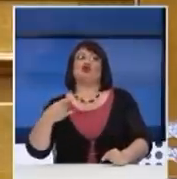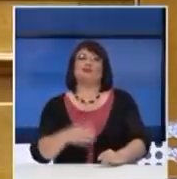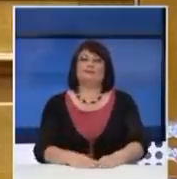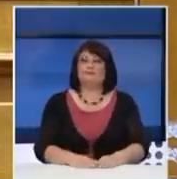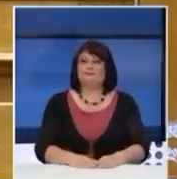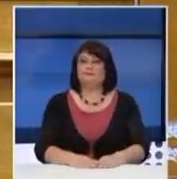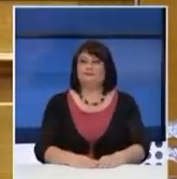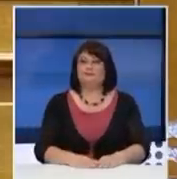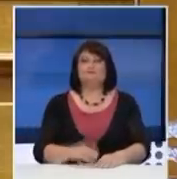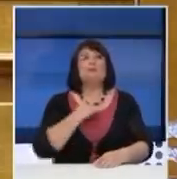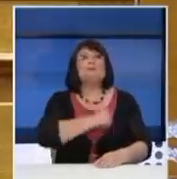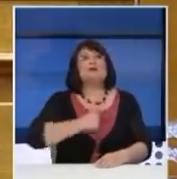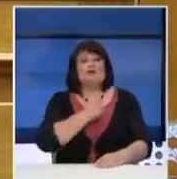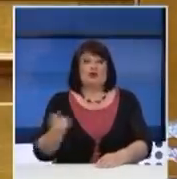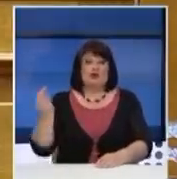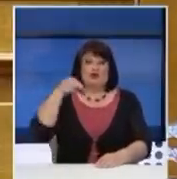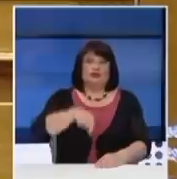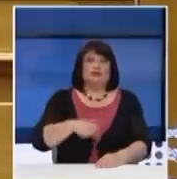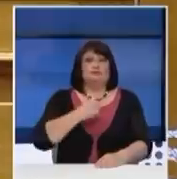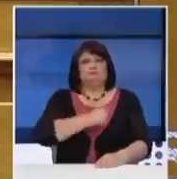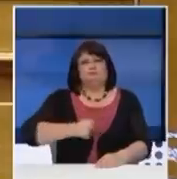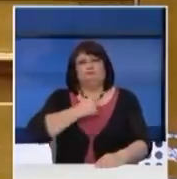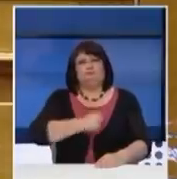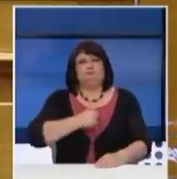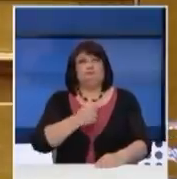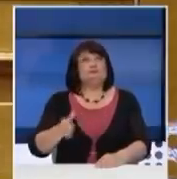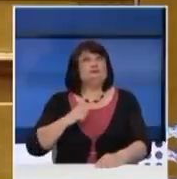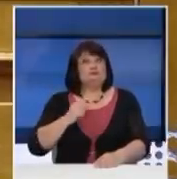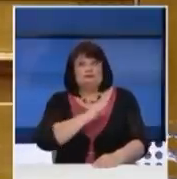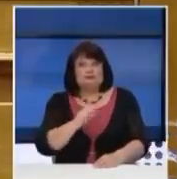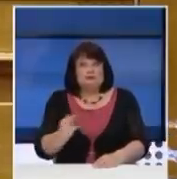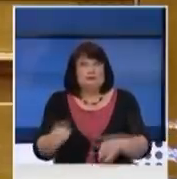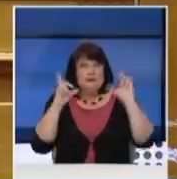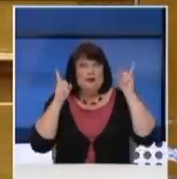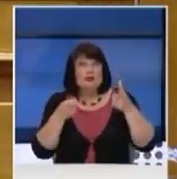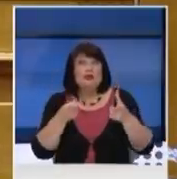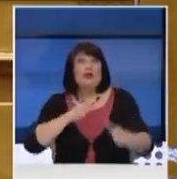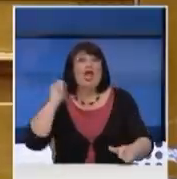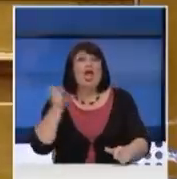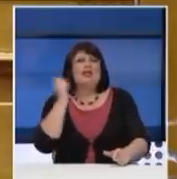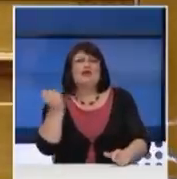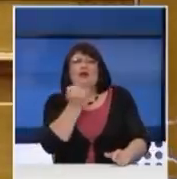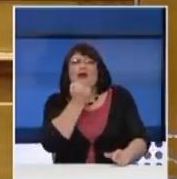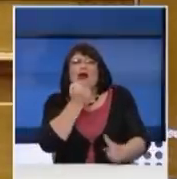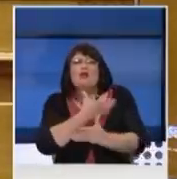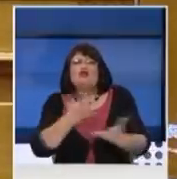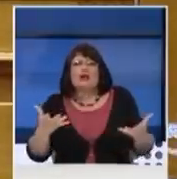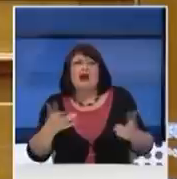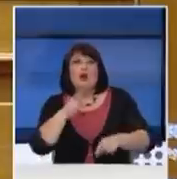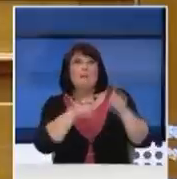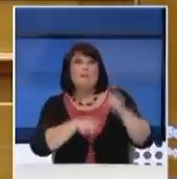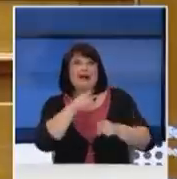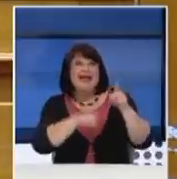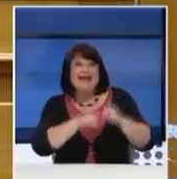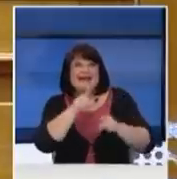Δυστυχώς, αισθάνομαι ιδιαίτερη θλίψη, γιατί δεν περίμενα ποτέ η Νέα Δημοκρατία να υποπέσει σε ένα τέτοιο εθνικό ολίσθημα κάνοντας μερική